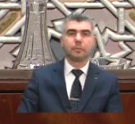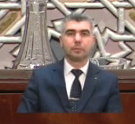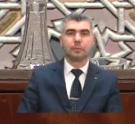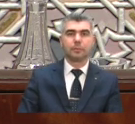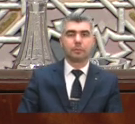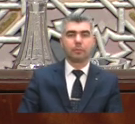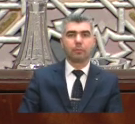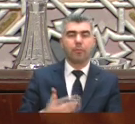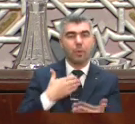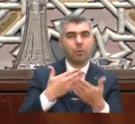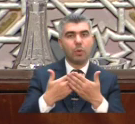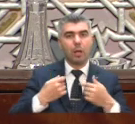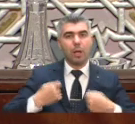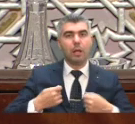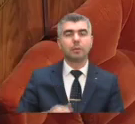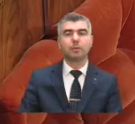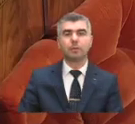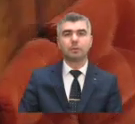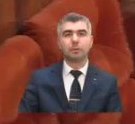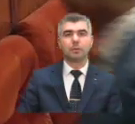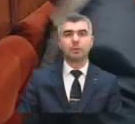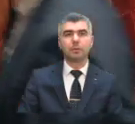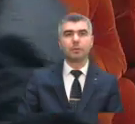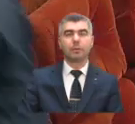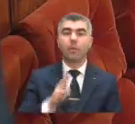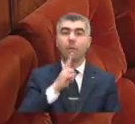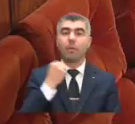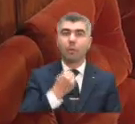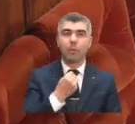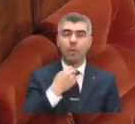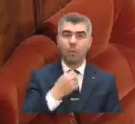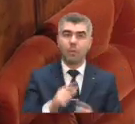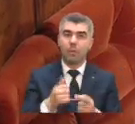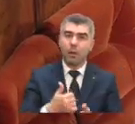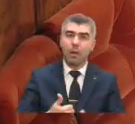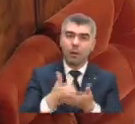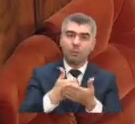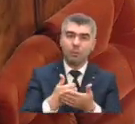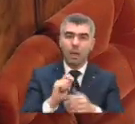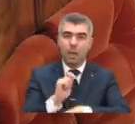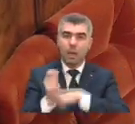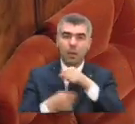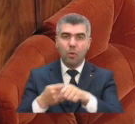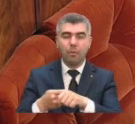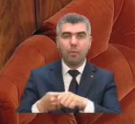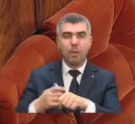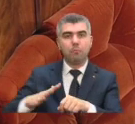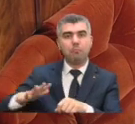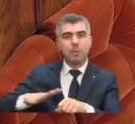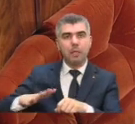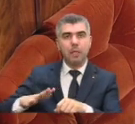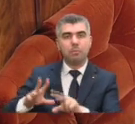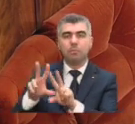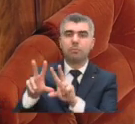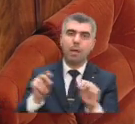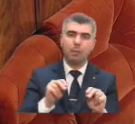شكرا السيده رئيسة. اولا السيد النائب، الحكومه تولي اهميه للعالم القروي كما تولي للعالم الحضري على شكل يعني على